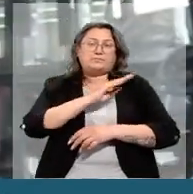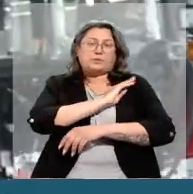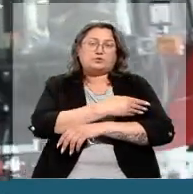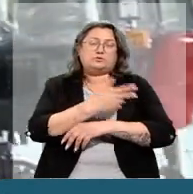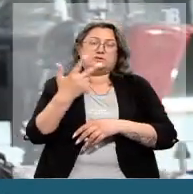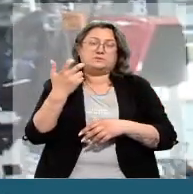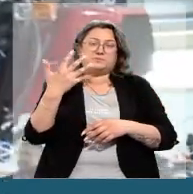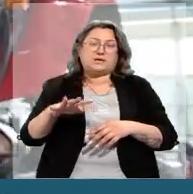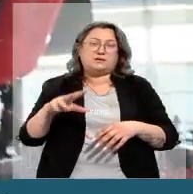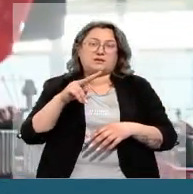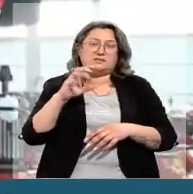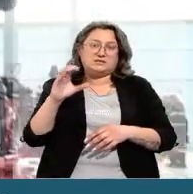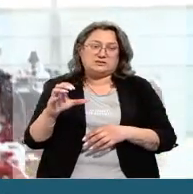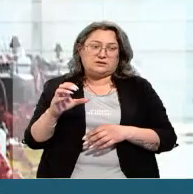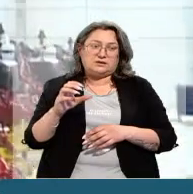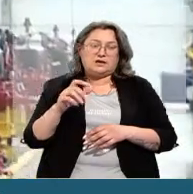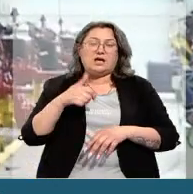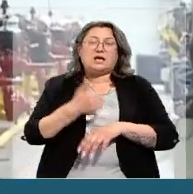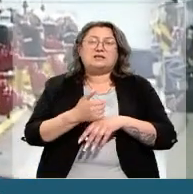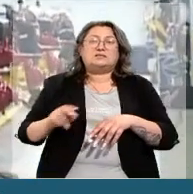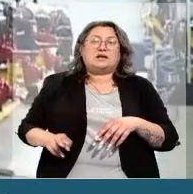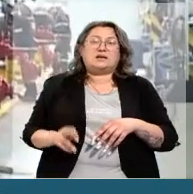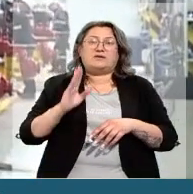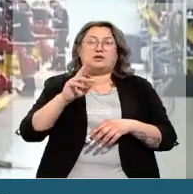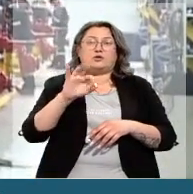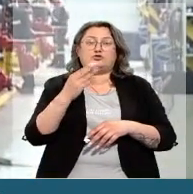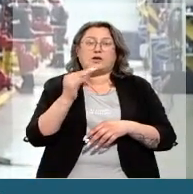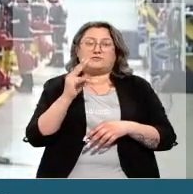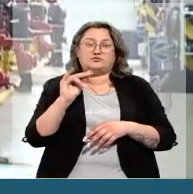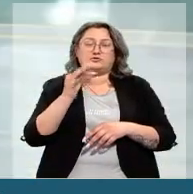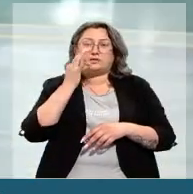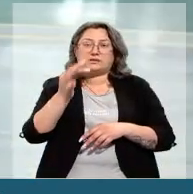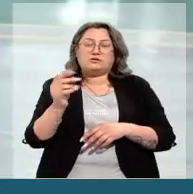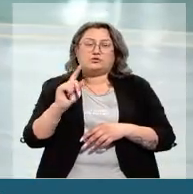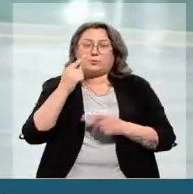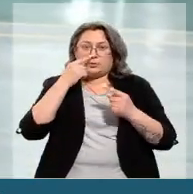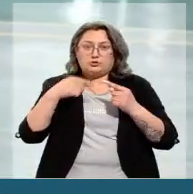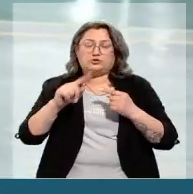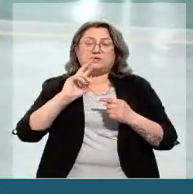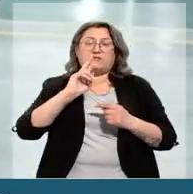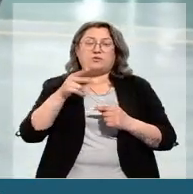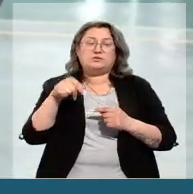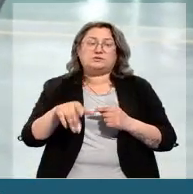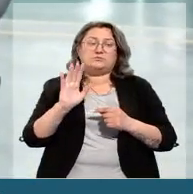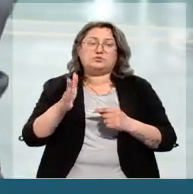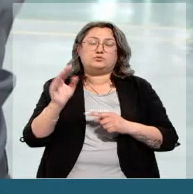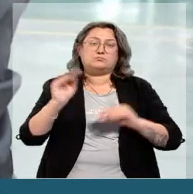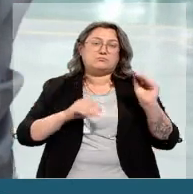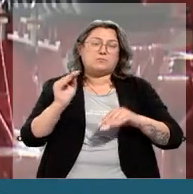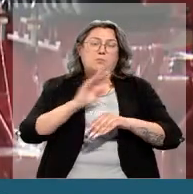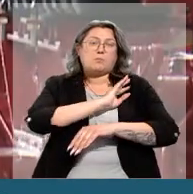тракторлары құрастырылады. Зауыттың бас директоры Валентин Дашкевич алдағы 2 жылда мұнда 500 аттың күшіне парапар